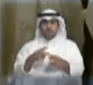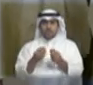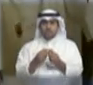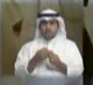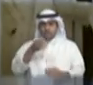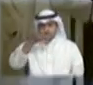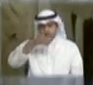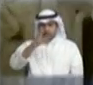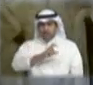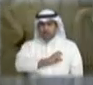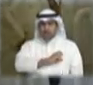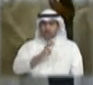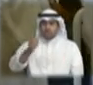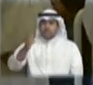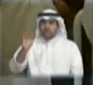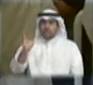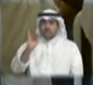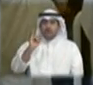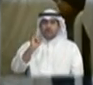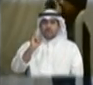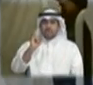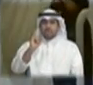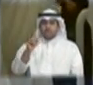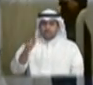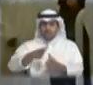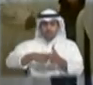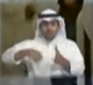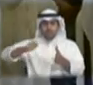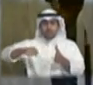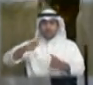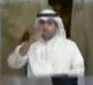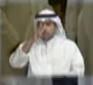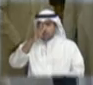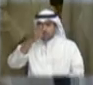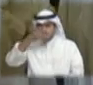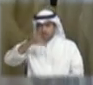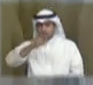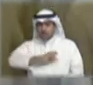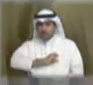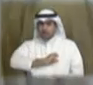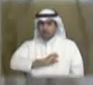تفقد أحد رجالاتها الأوفياء، رئيس مجلس الأمة السابق جاسم